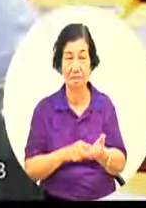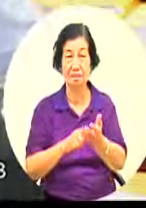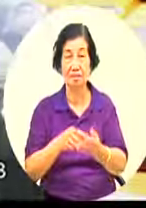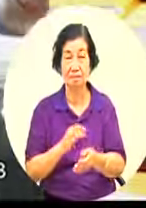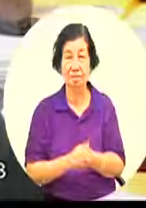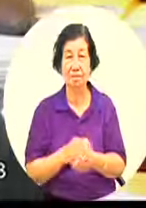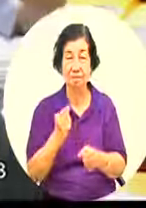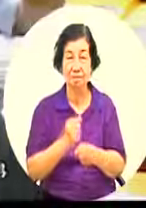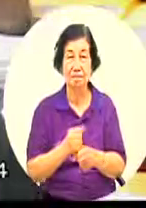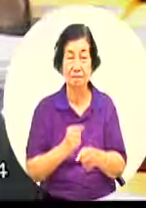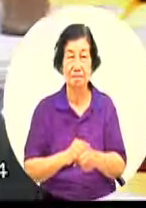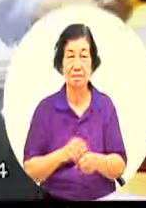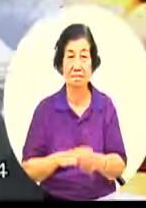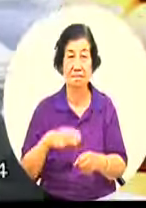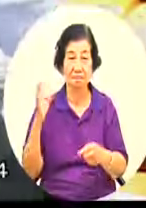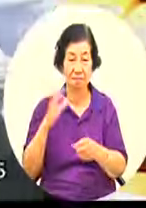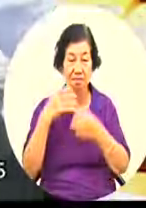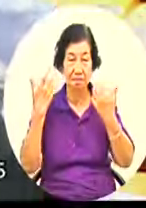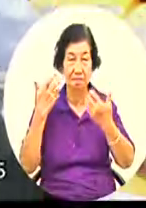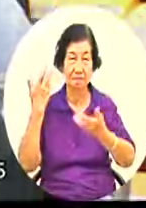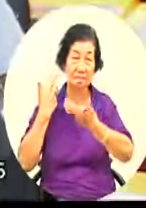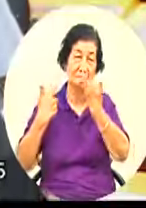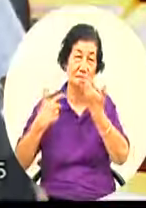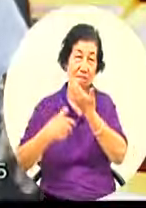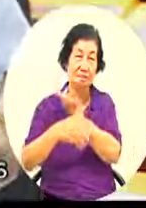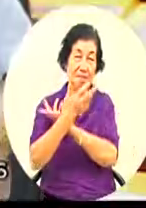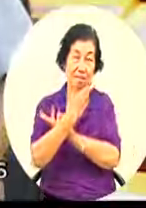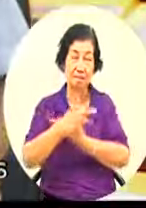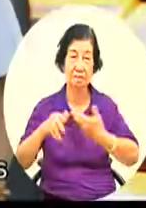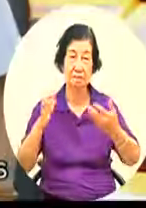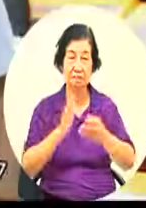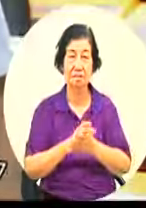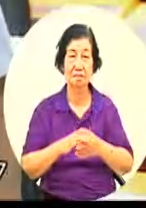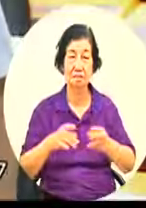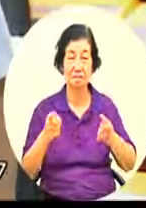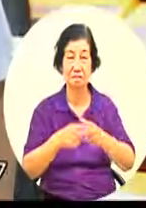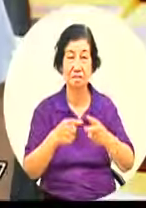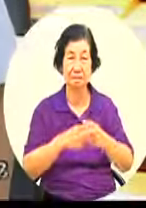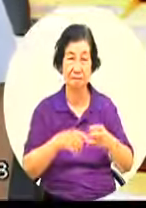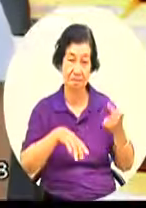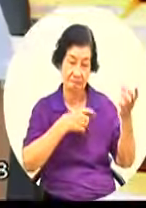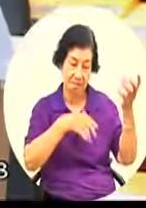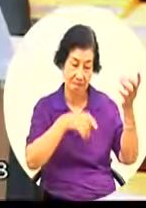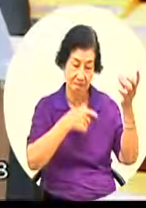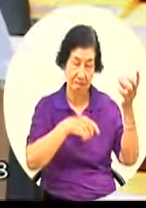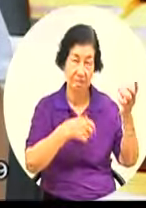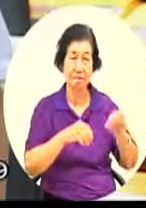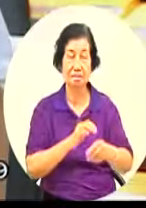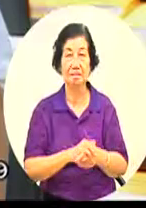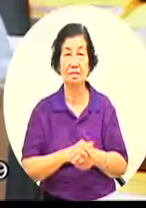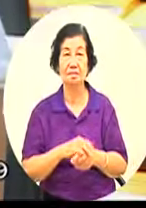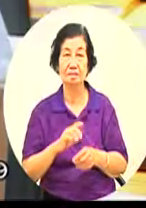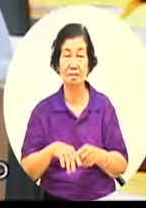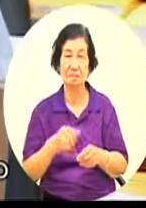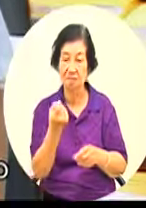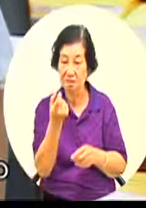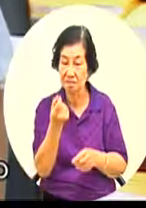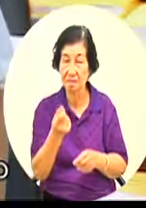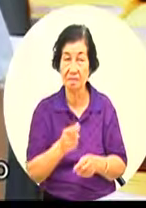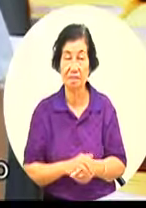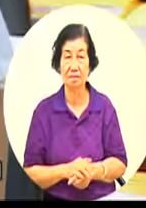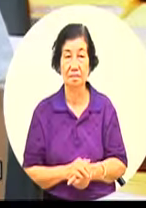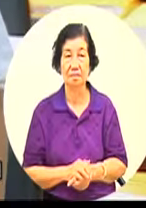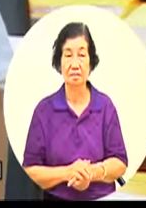啊，优小提琴后啊，这个都是一个点缀式的。但我总觉